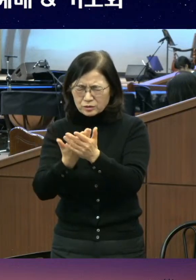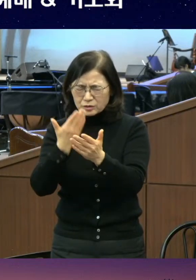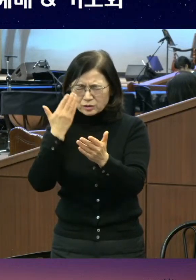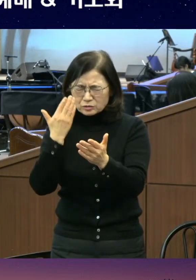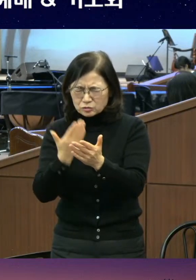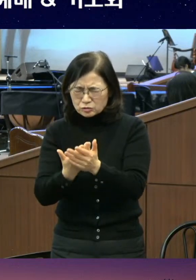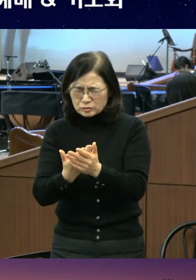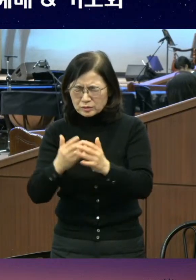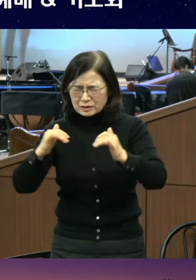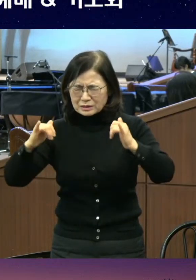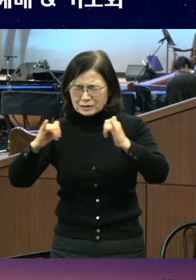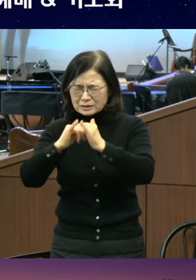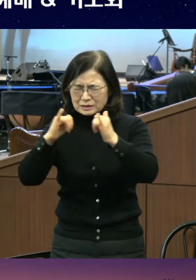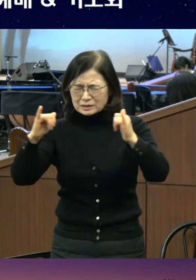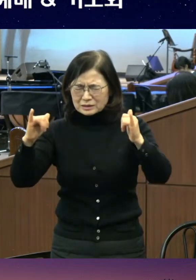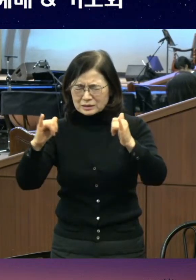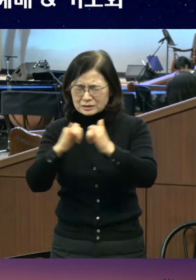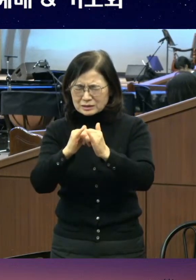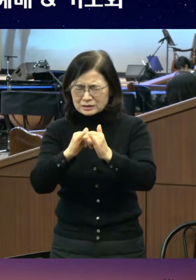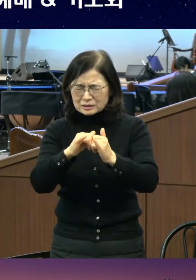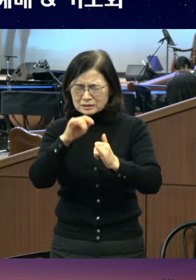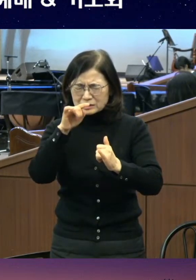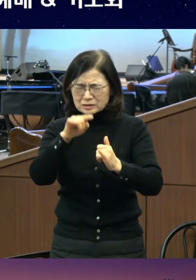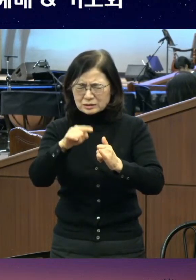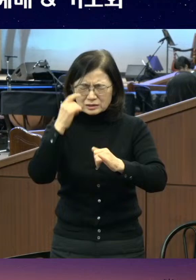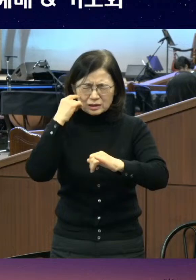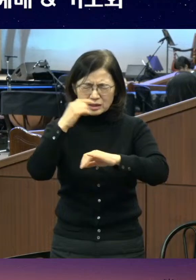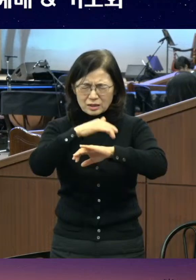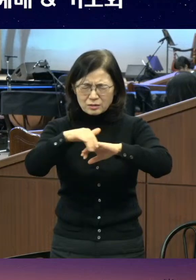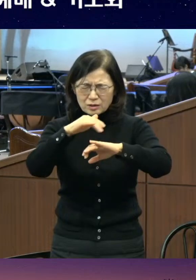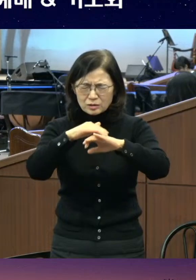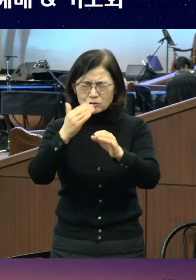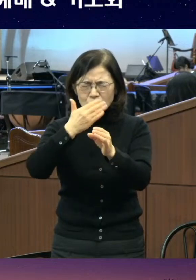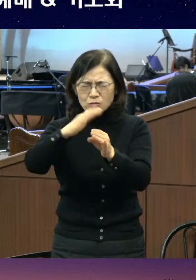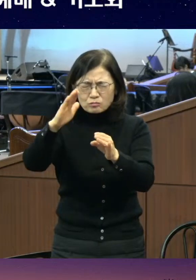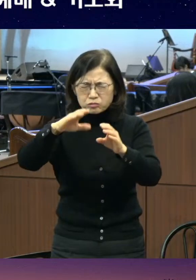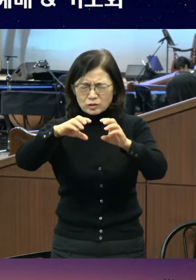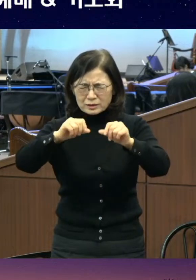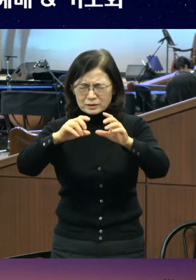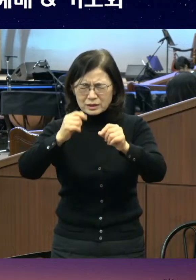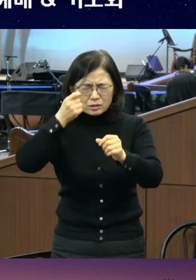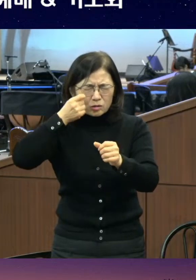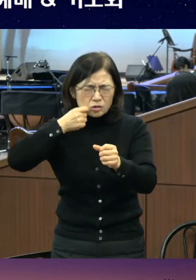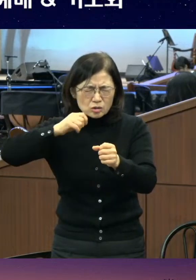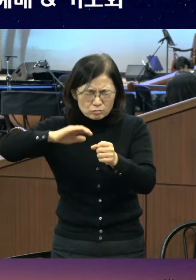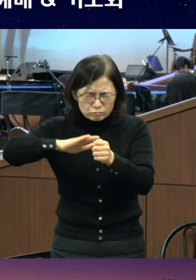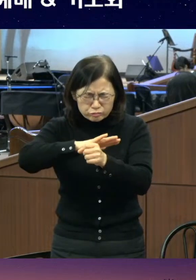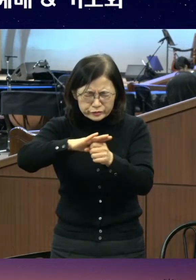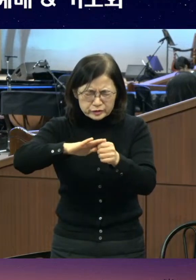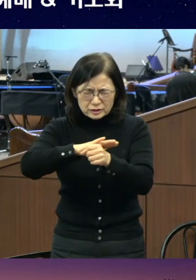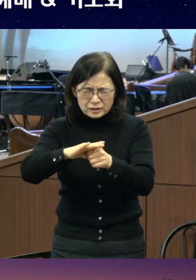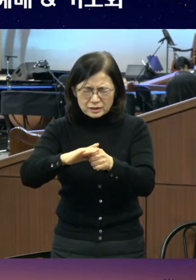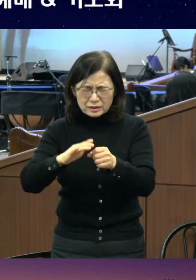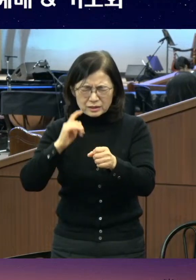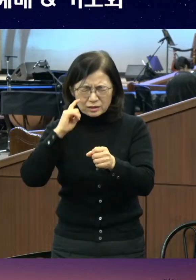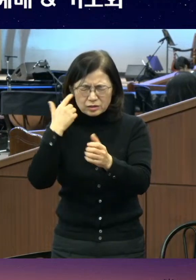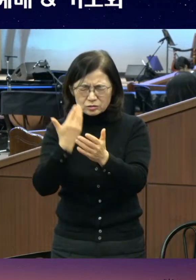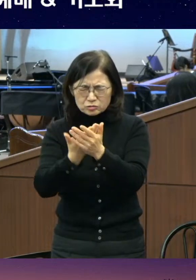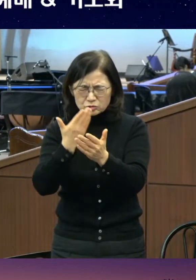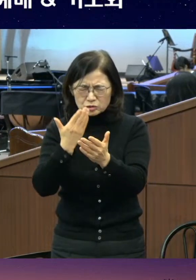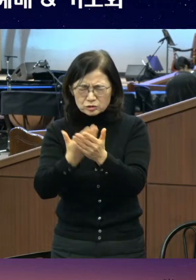전쟁으로 광분하고 있는 북한 땅 불쌍히 여겨 주시고 이 땅이 복음으로 으속히 통일되는 그날이 오게 하여